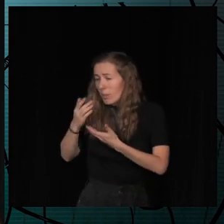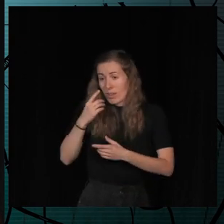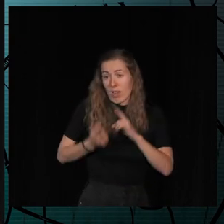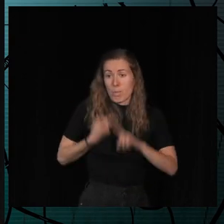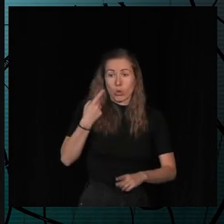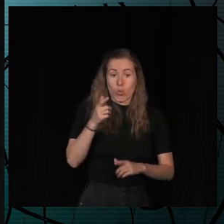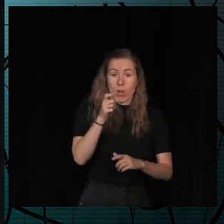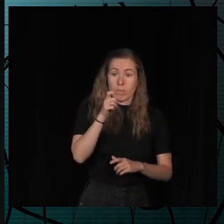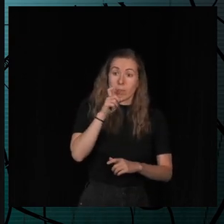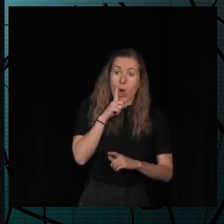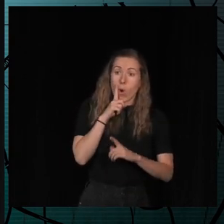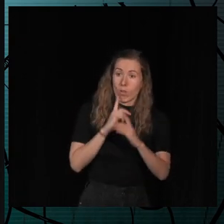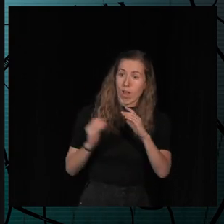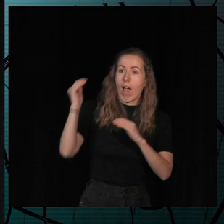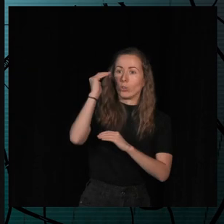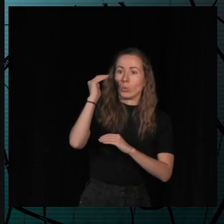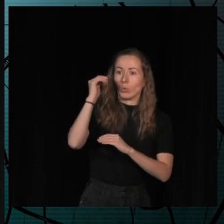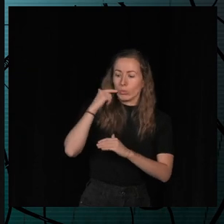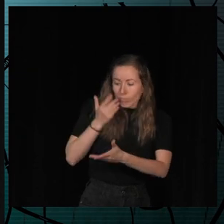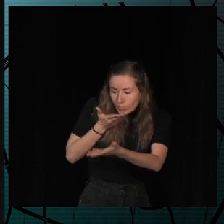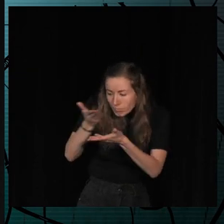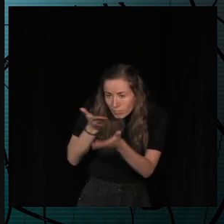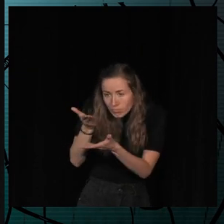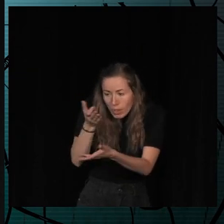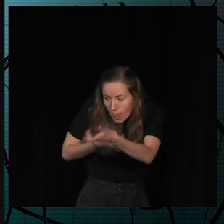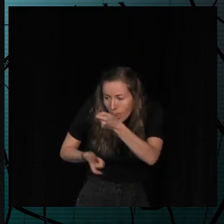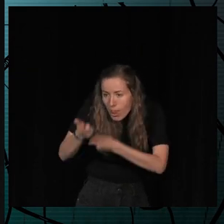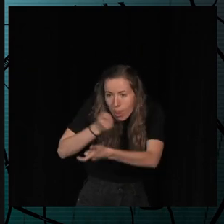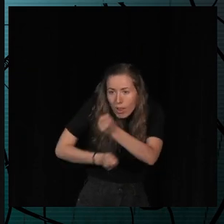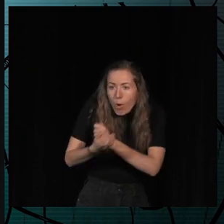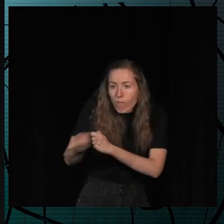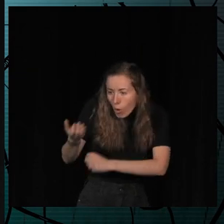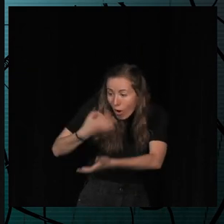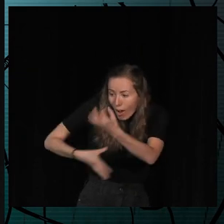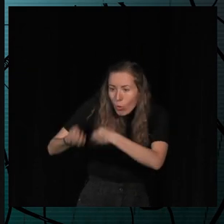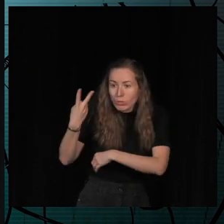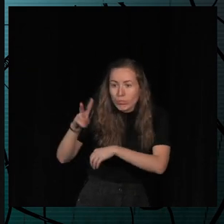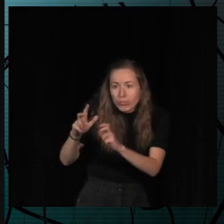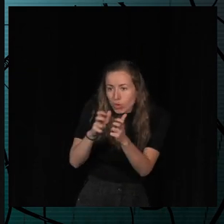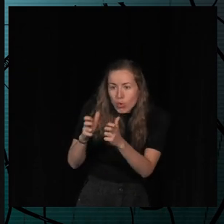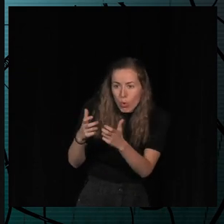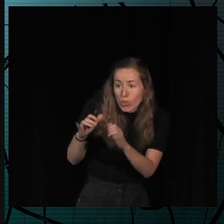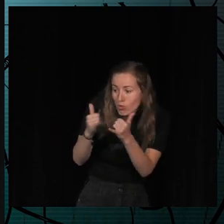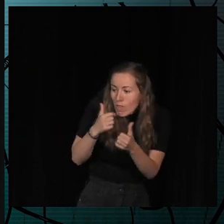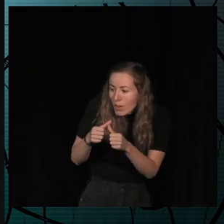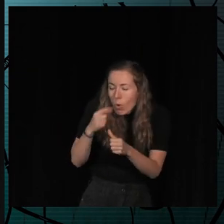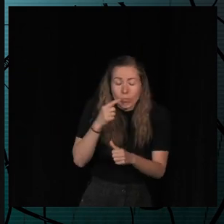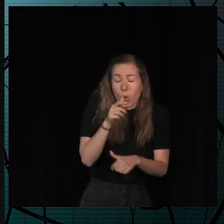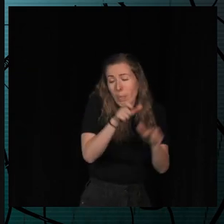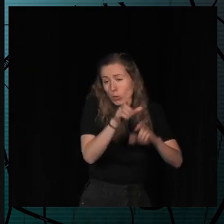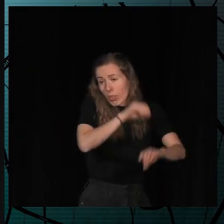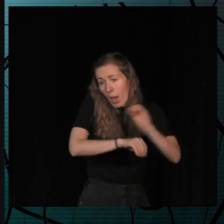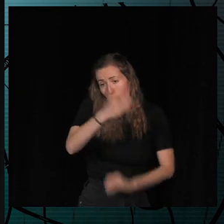adultes que les parents fassent parler les enfants de leur jeux parce que en commençant à parler de leurs jeux c'est ce que connaissent tous les thérapeutes en